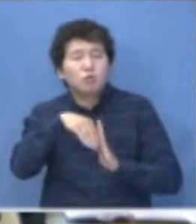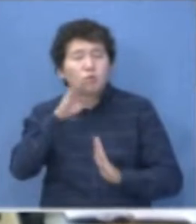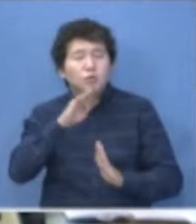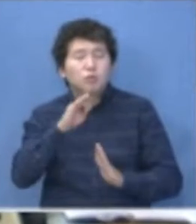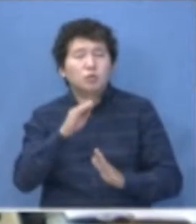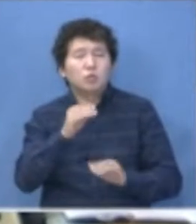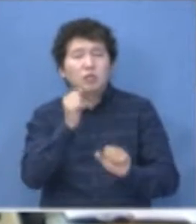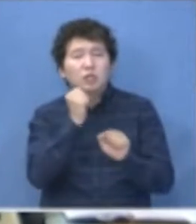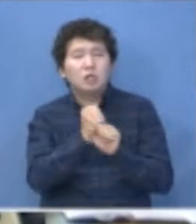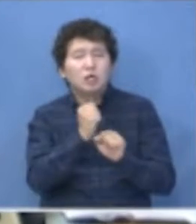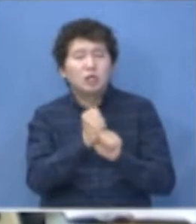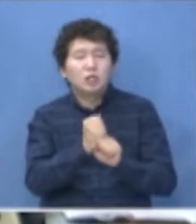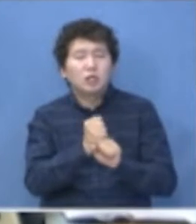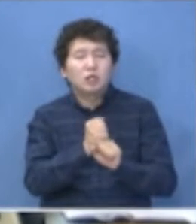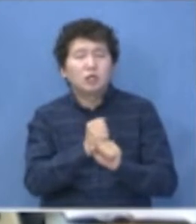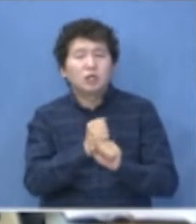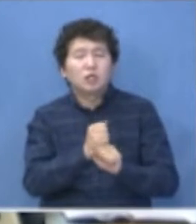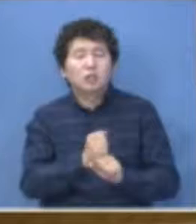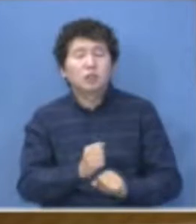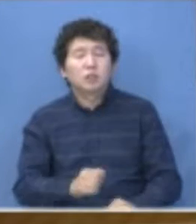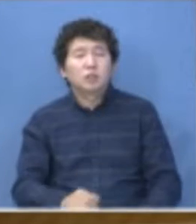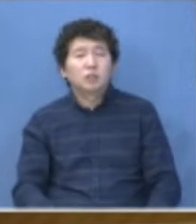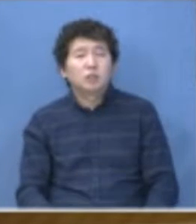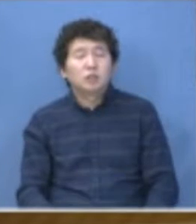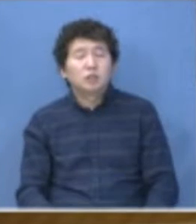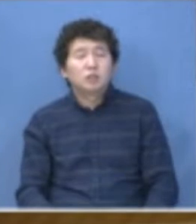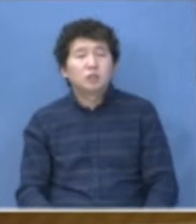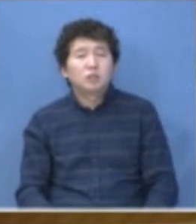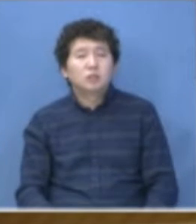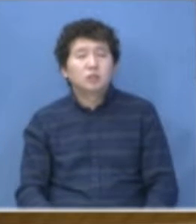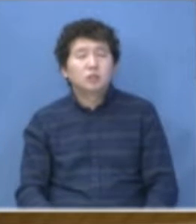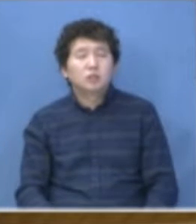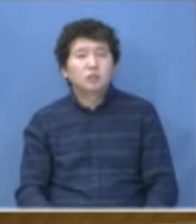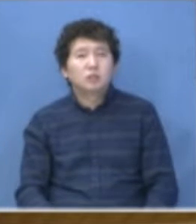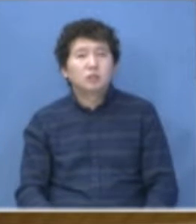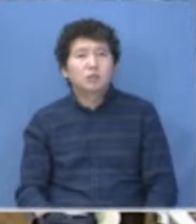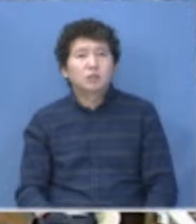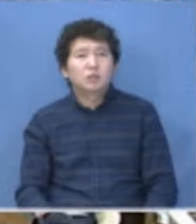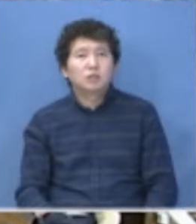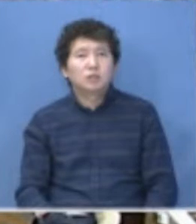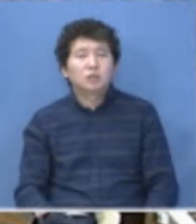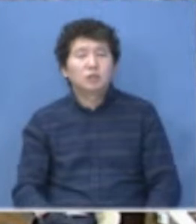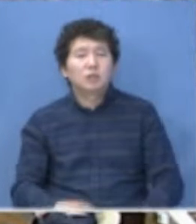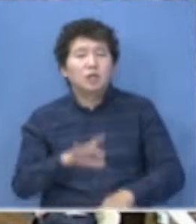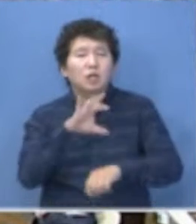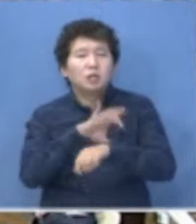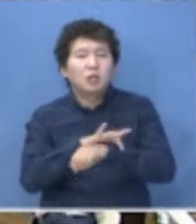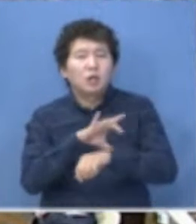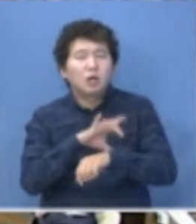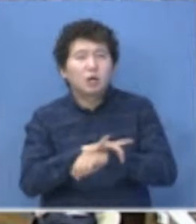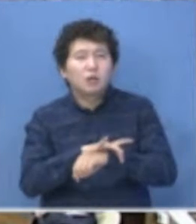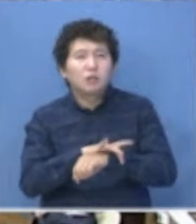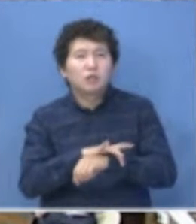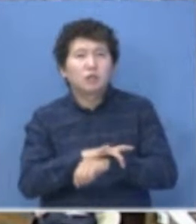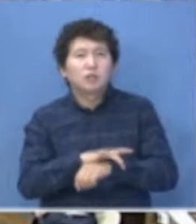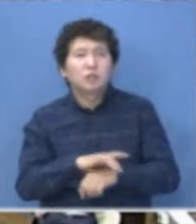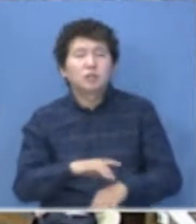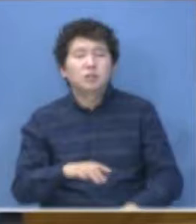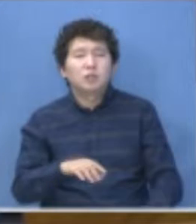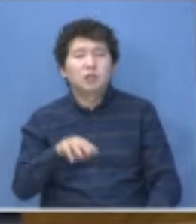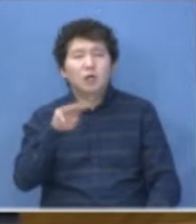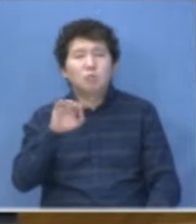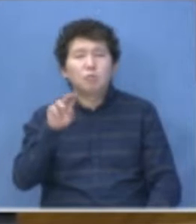глава государства делает неутешительные, а именно констатирует тот факт, что страховая модель медицины не